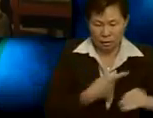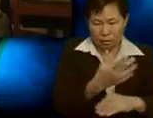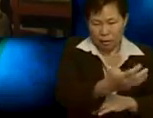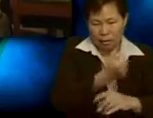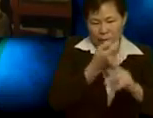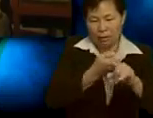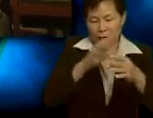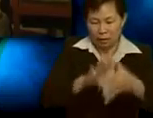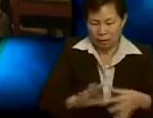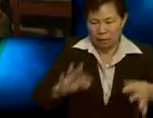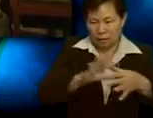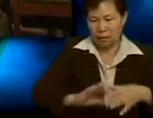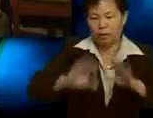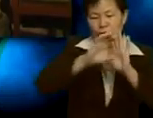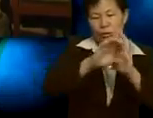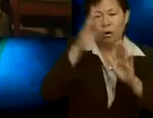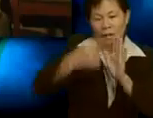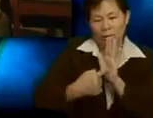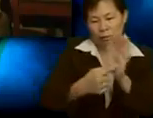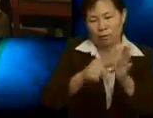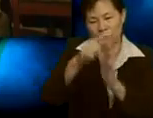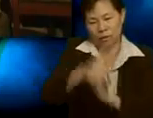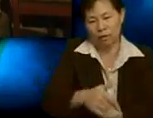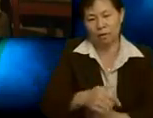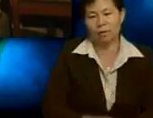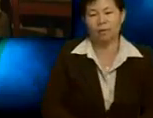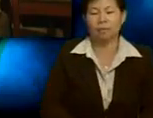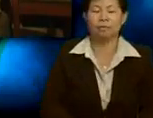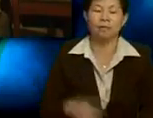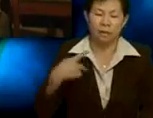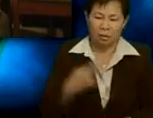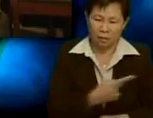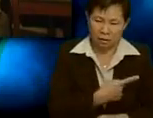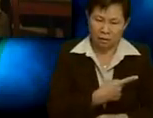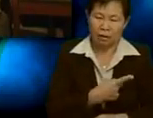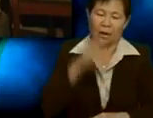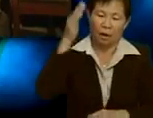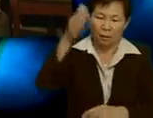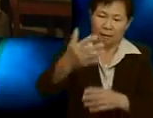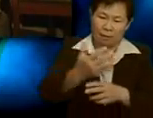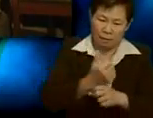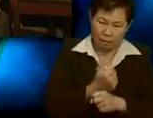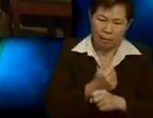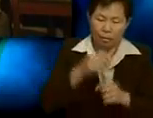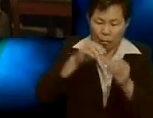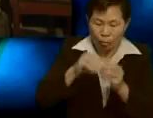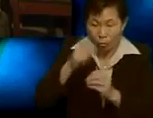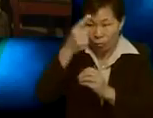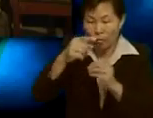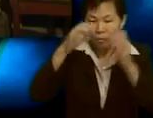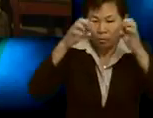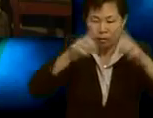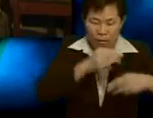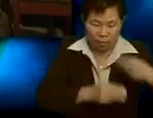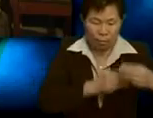boleh ambil daripada kisah teladan yang akan dipaparkan nanti. Bukan setakat itu saja, kita juga akan dapat lebih memahami tentang